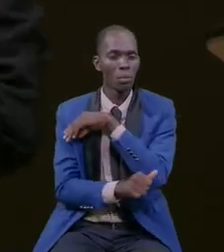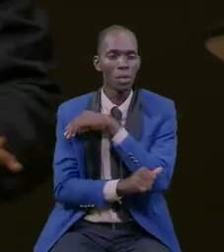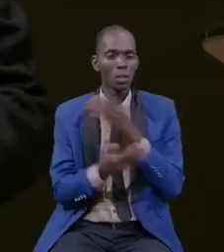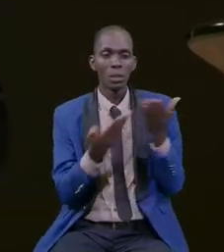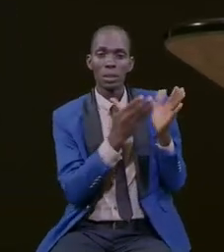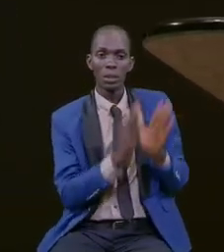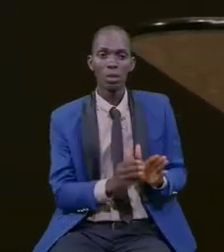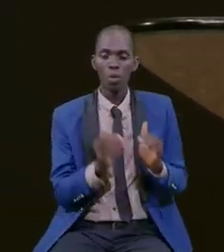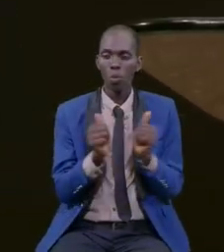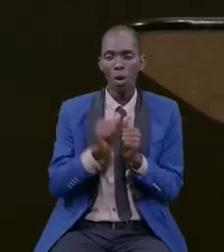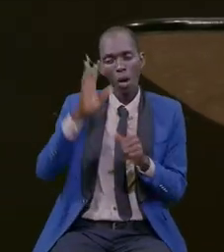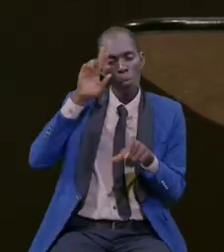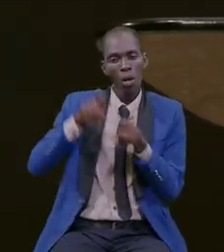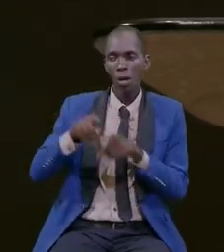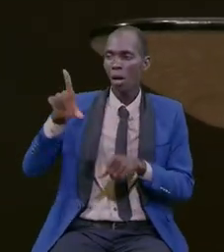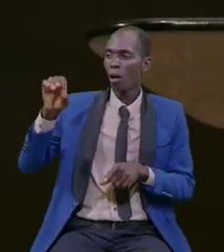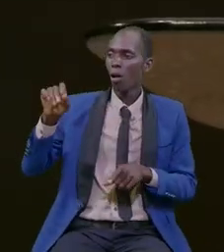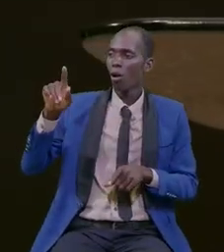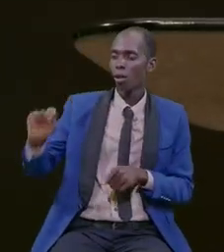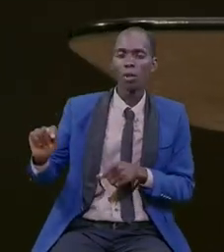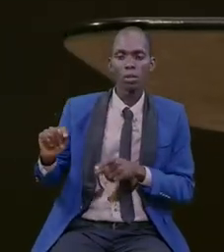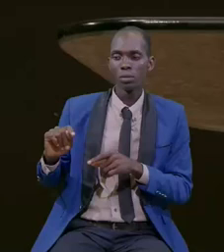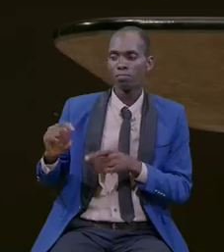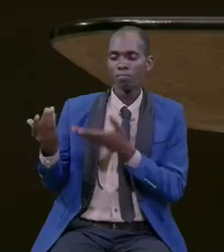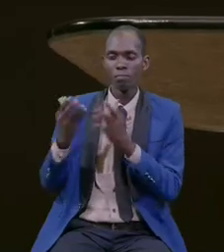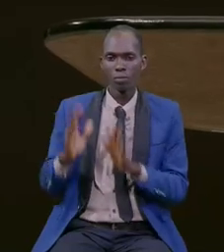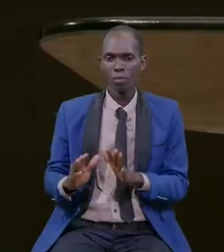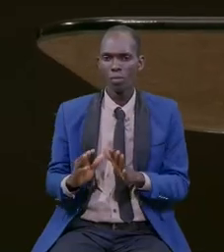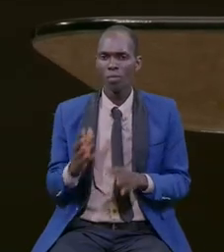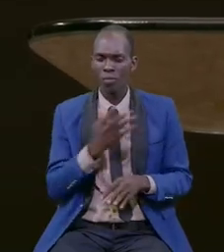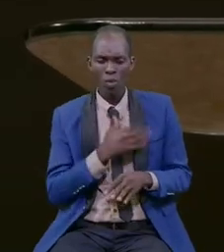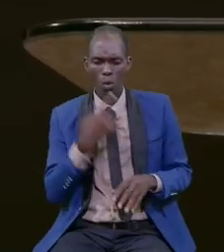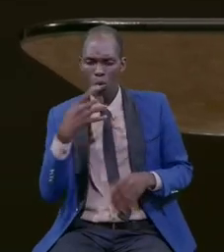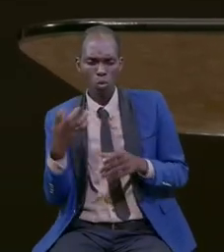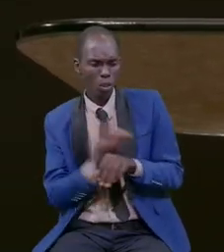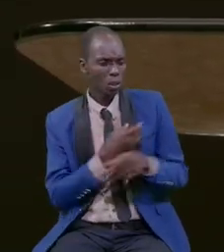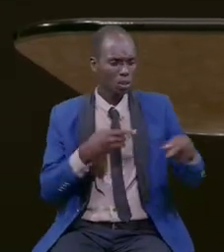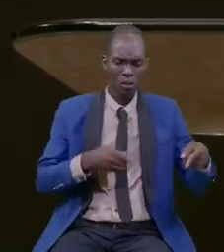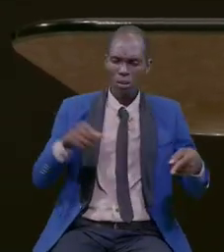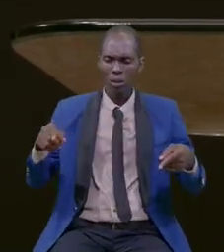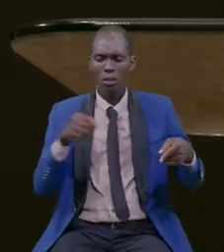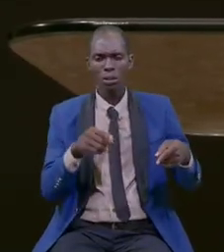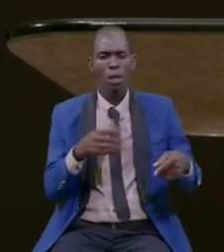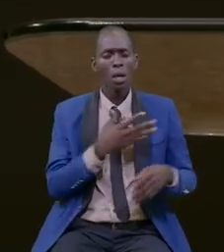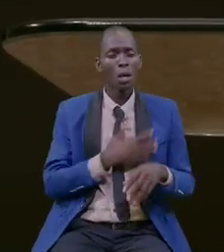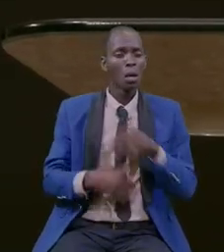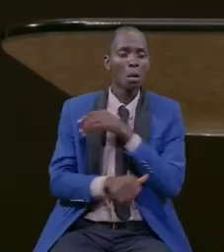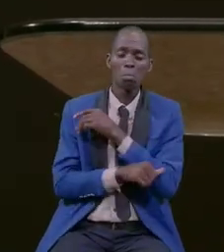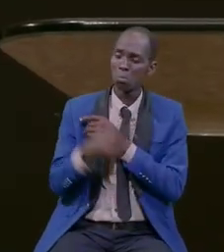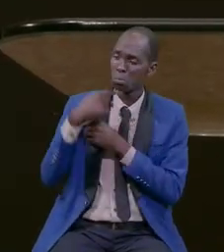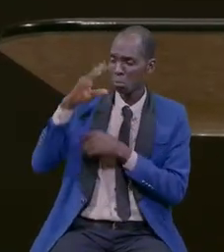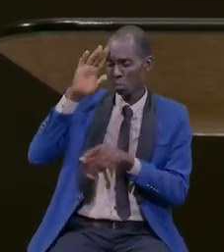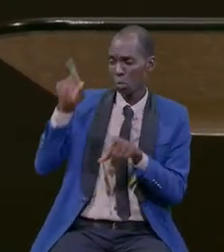et qui doit prendre ceci qui doit prendre cela Abraham a dit prends ce que tu désires prends ce que tu désires je je vais